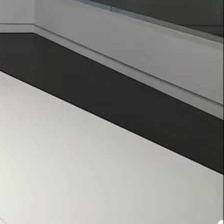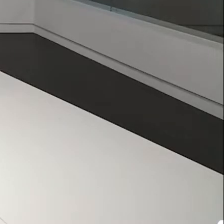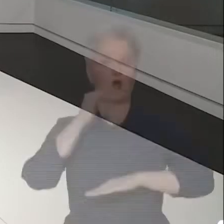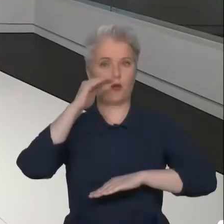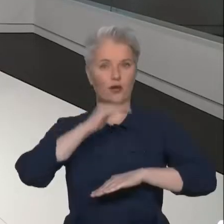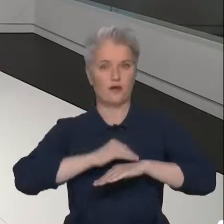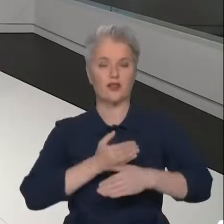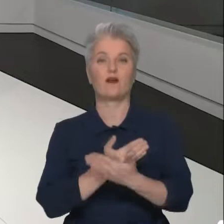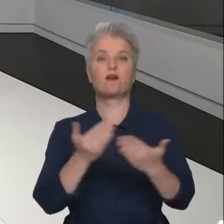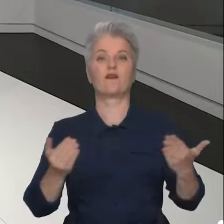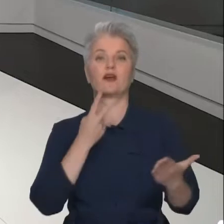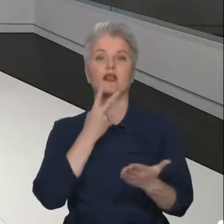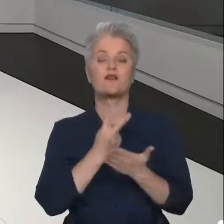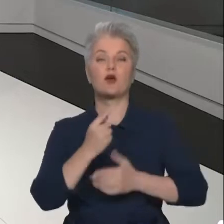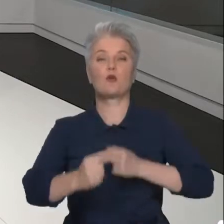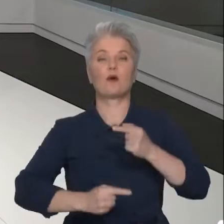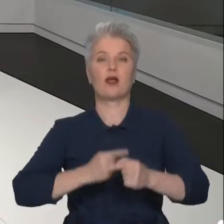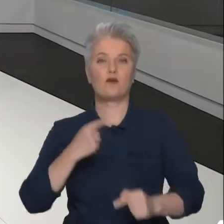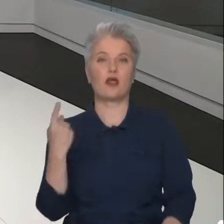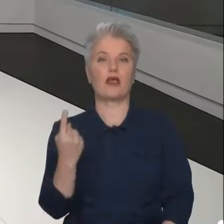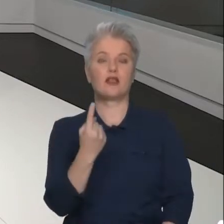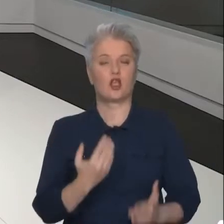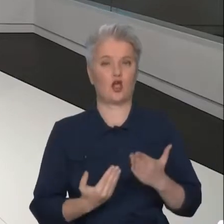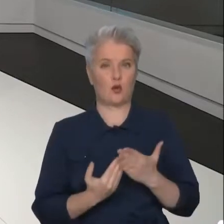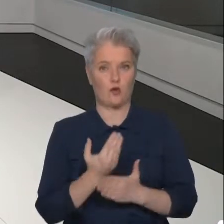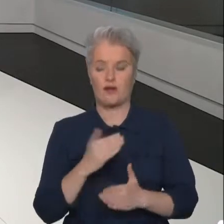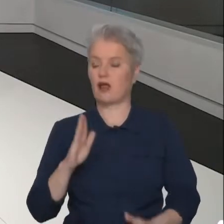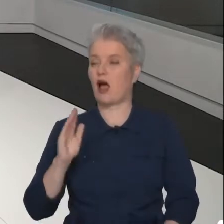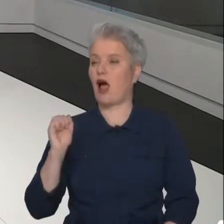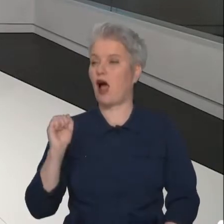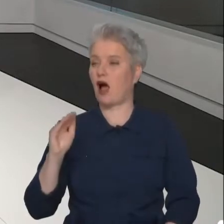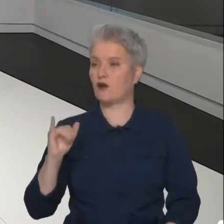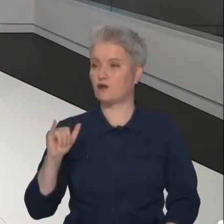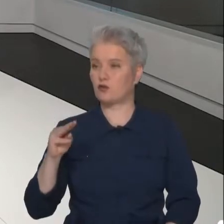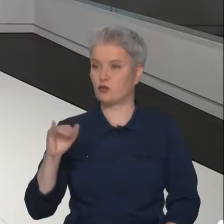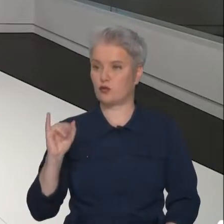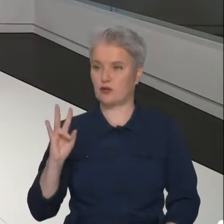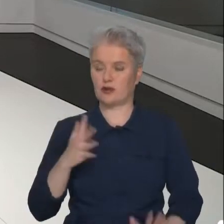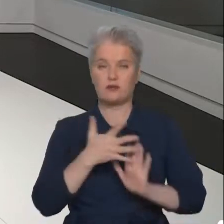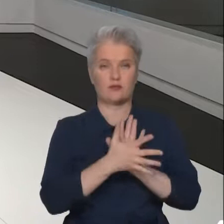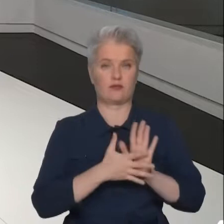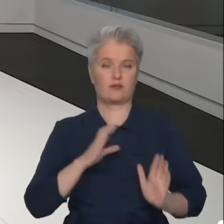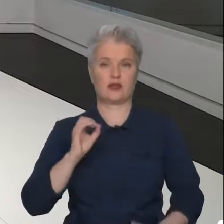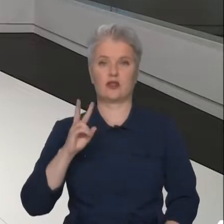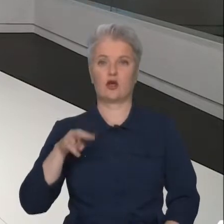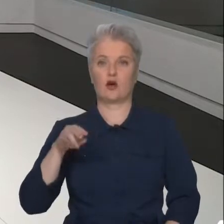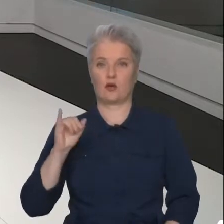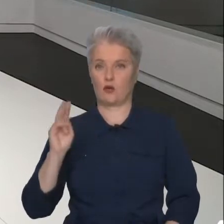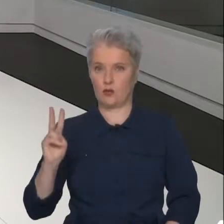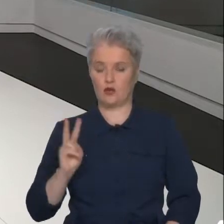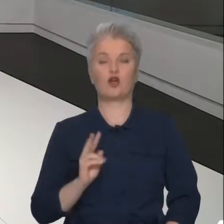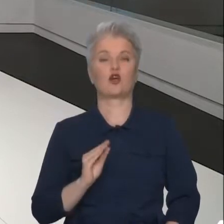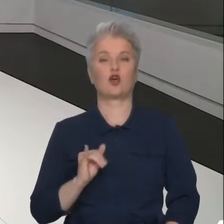Добрий вечір. Ви дивитеся марафон. Єдині новини. Для вас працює Суспільне. Мене звати В'ячеслав Афутін. Жестовою мовою перекладають Лада Соколюк і